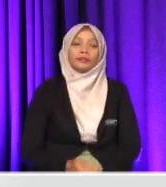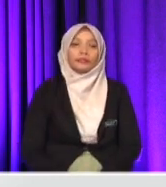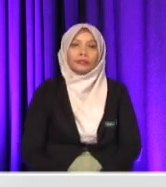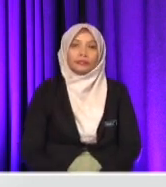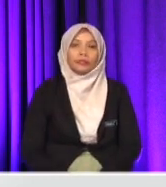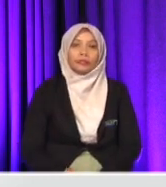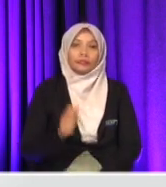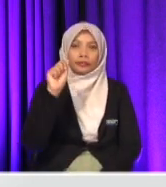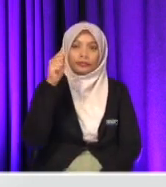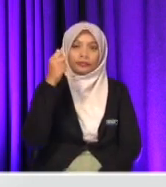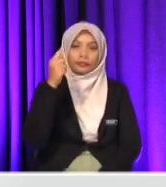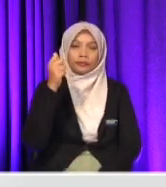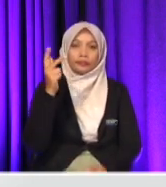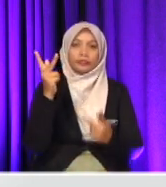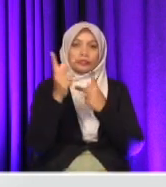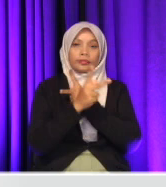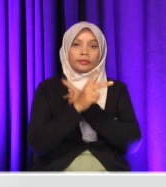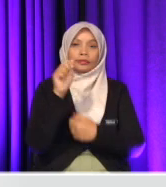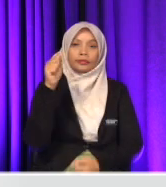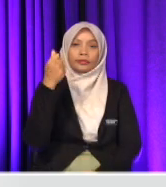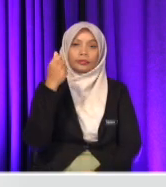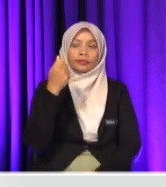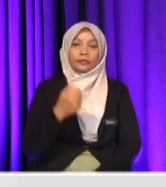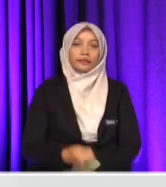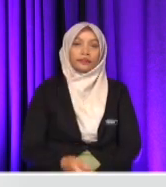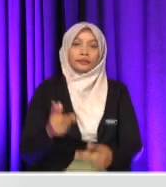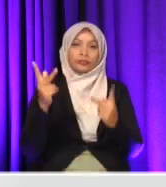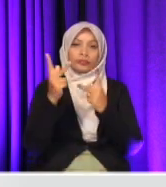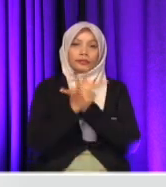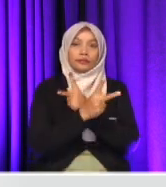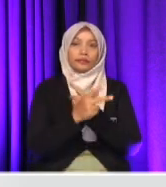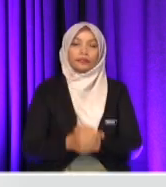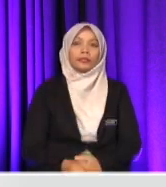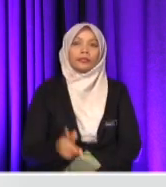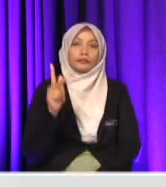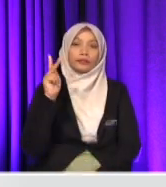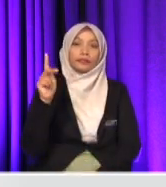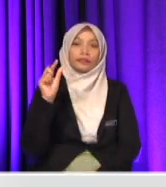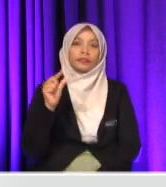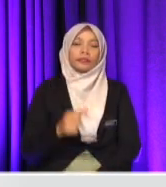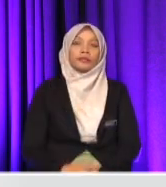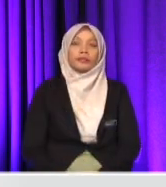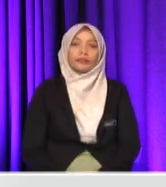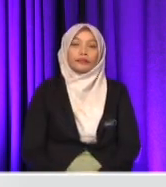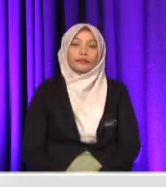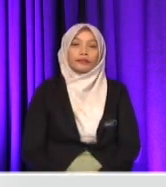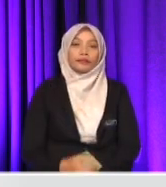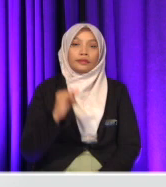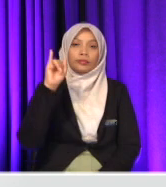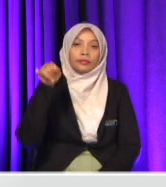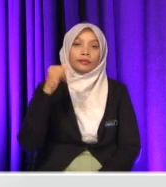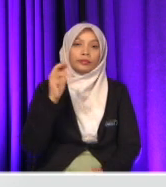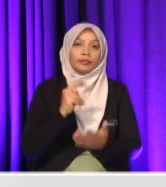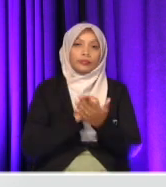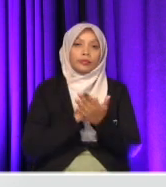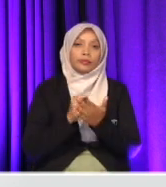adalah 10, darab dengan 10 kuasa 4, darab mikrofarad. Darab dengan berapa nilai J? Nilai